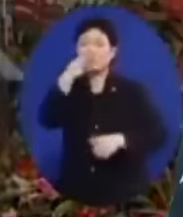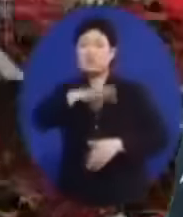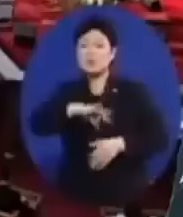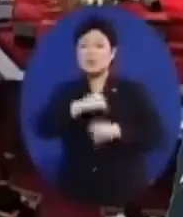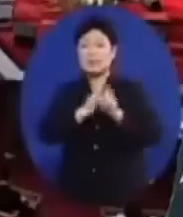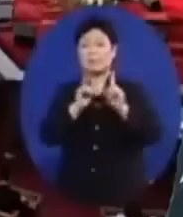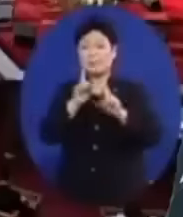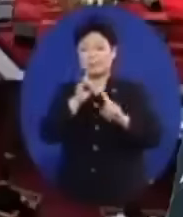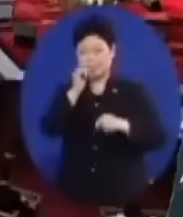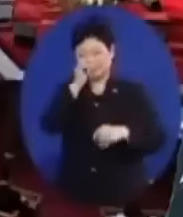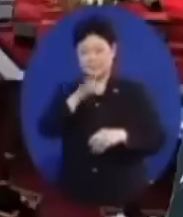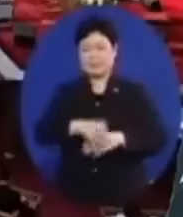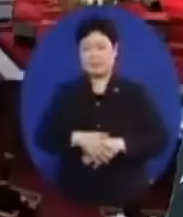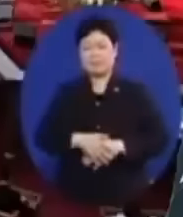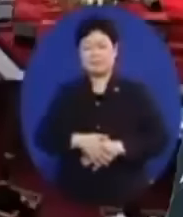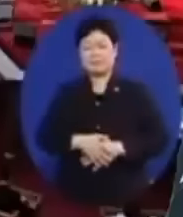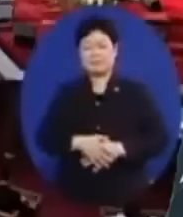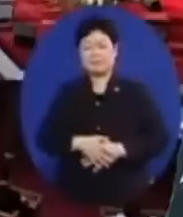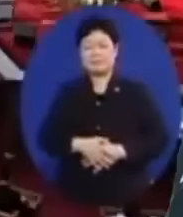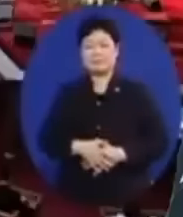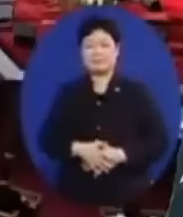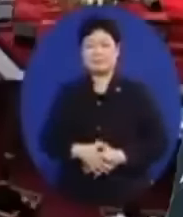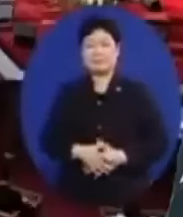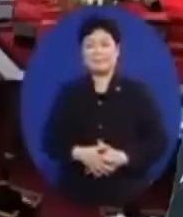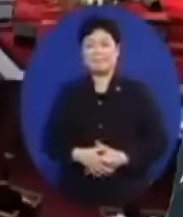있는 것입니다.